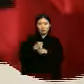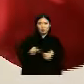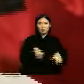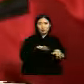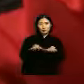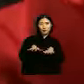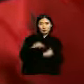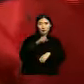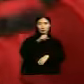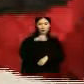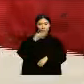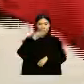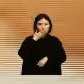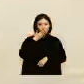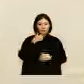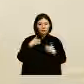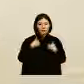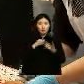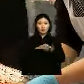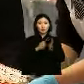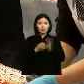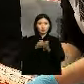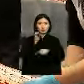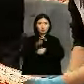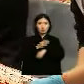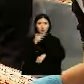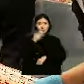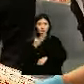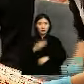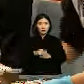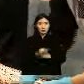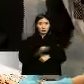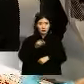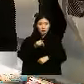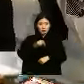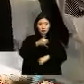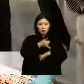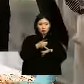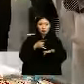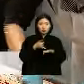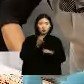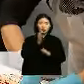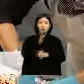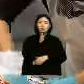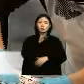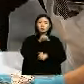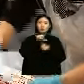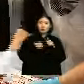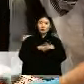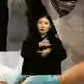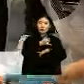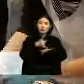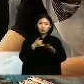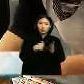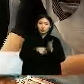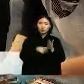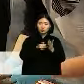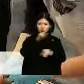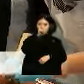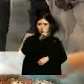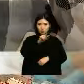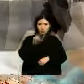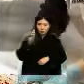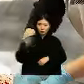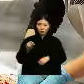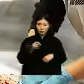보고 필요한 만큼만 구입하면 됩니다. 여기에 있는 농산물들은요, 친환경 농산물들이어서 좋은 재료를 엄선해서 한